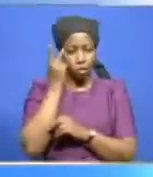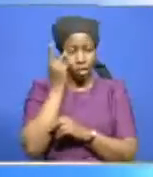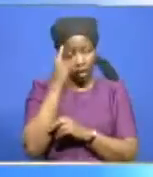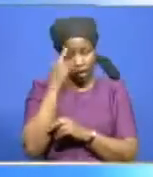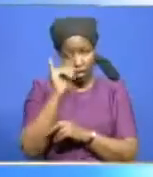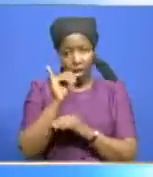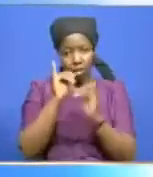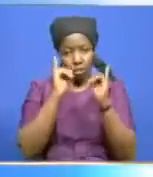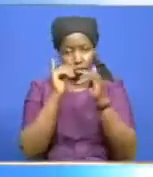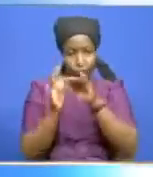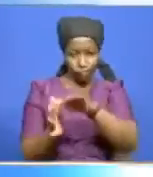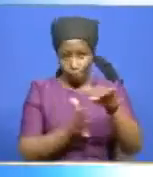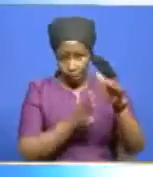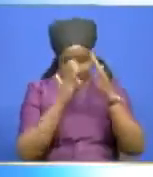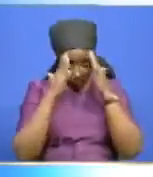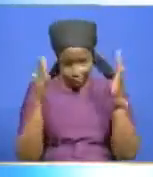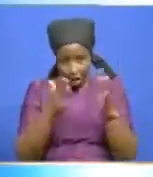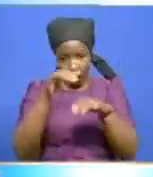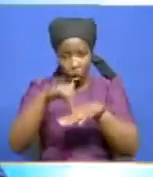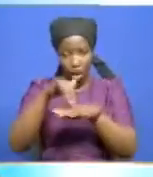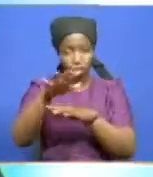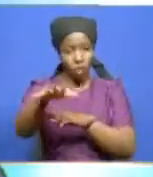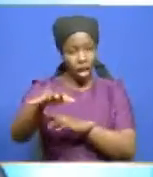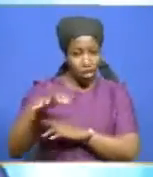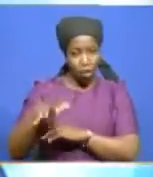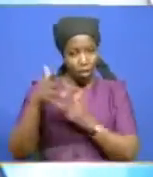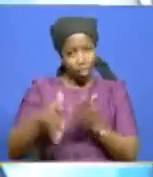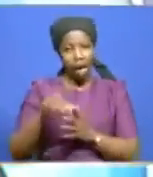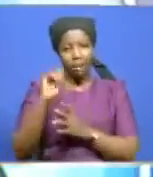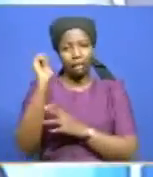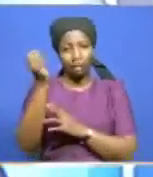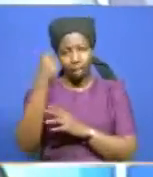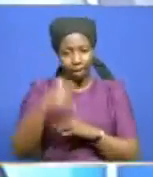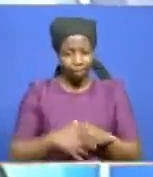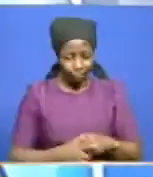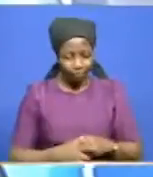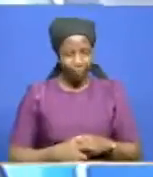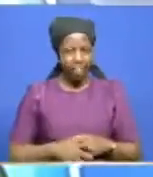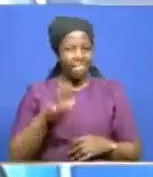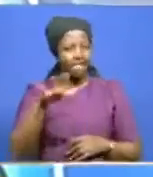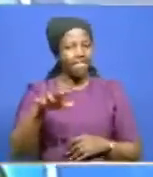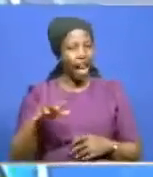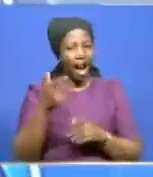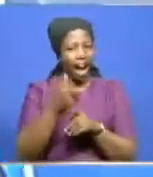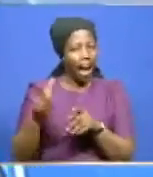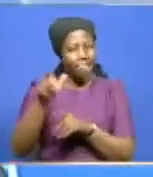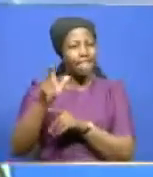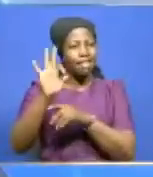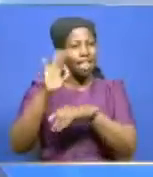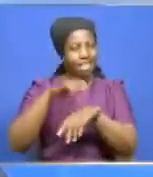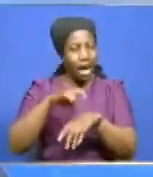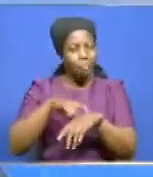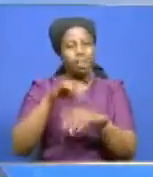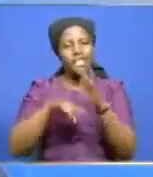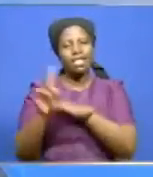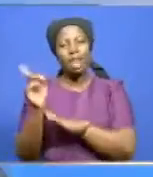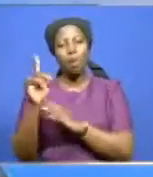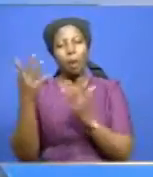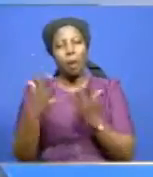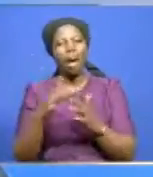tuangazie taarifa ya usafiri hapa nchini. Nauli za magari zimeongezwa mara tatu jijini Nairobi, huku mamia ya